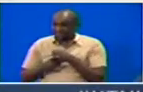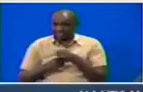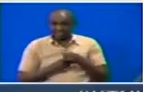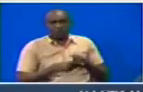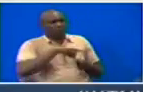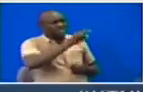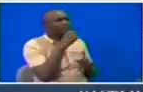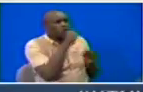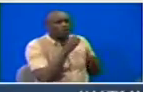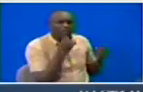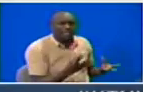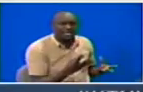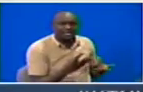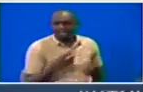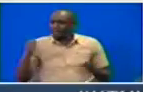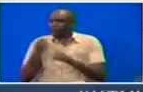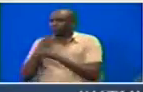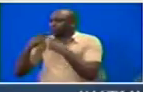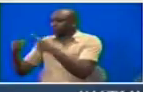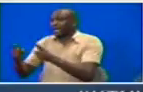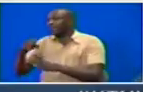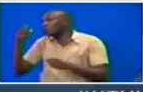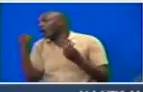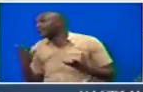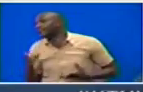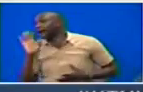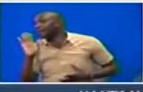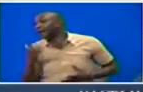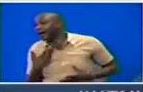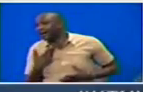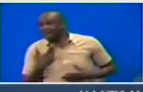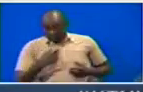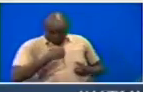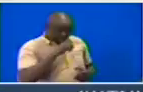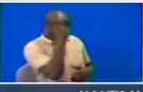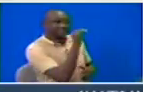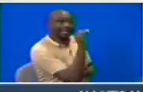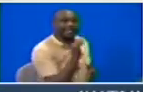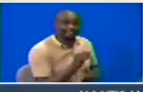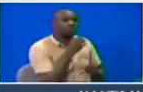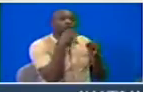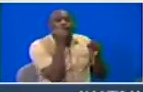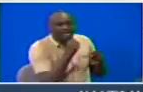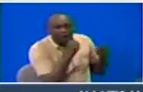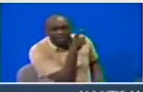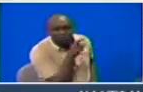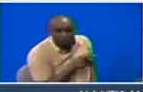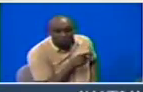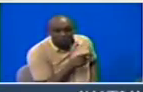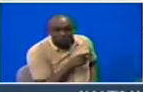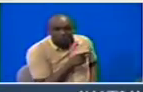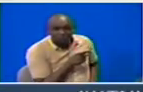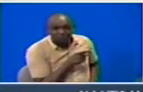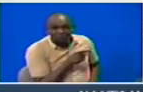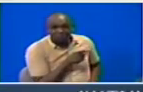miaka mingapi Geraldine? Sitakwambia. Wewe niambie wako kwanza. Mimi? Wewe sema kwanza. Mimi ndio nilikuwa kwanza kuuliza. Kwa nini?